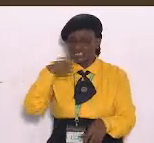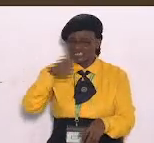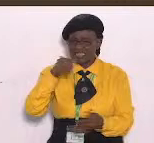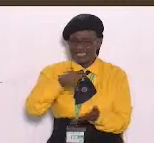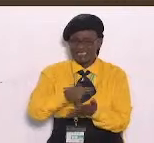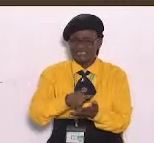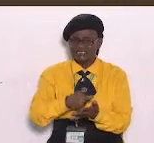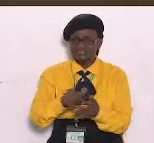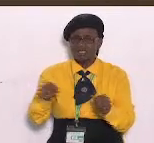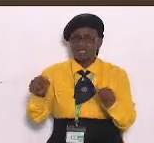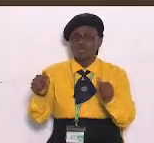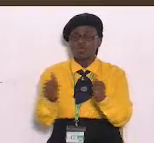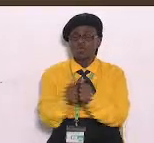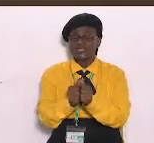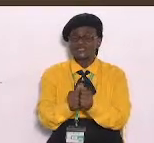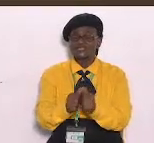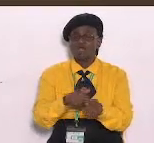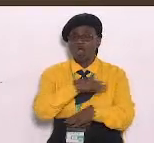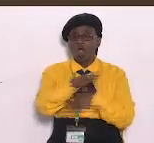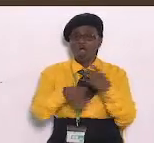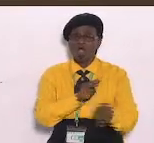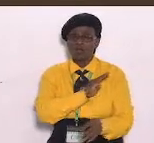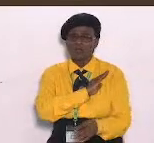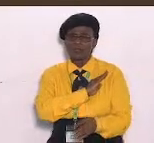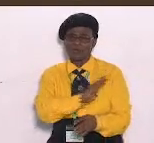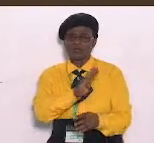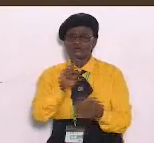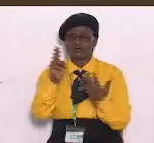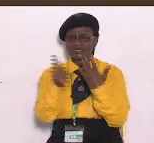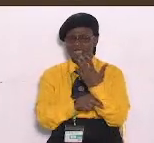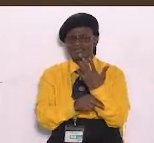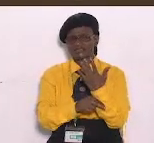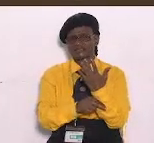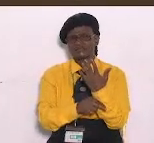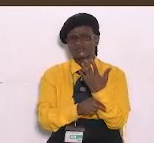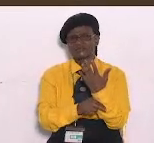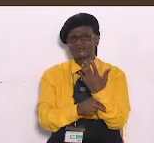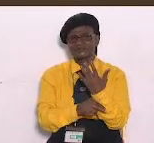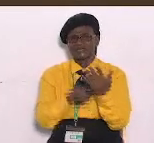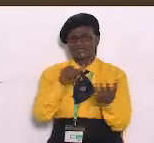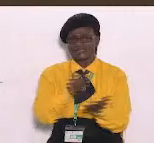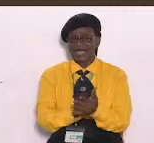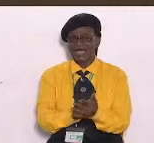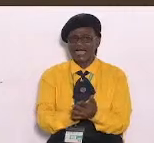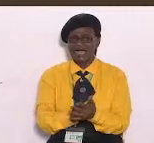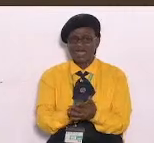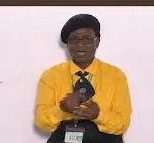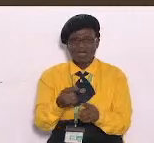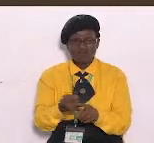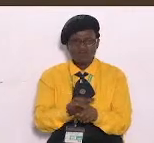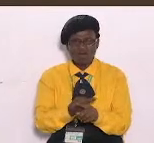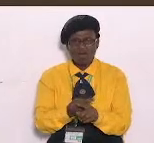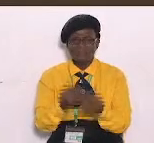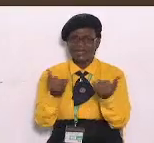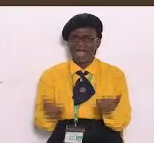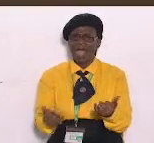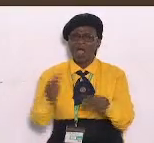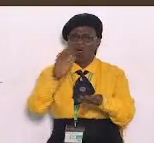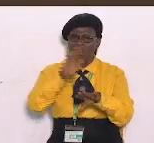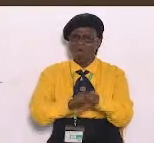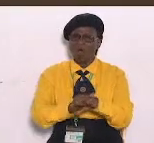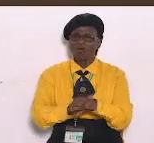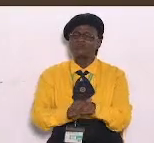Dieu vous pouvez le dire avec un cœur vaillant que à partir de